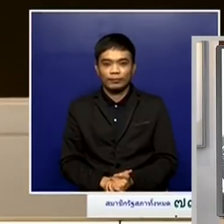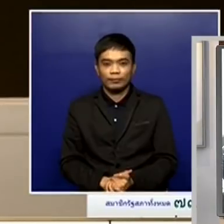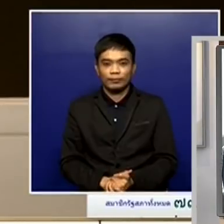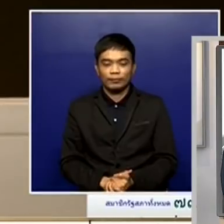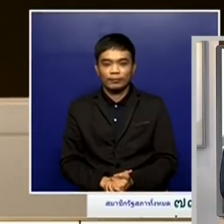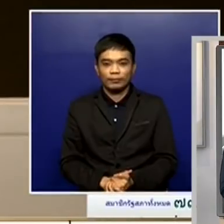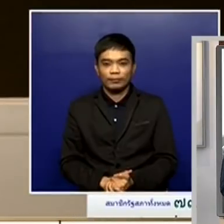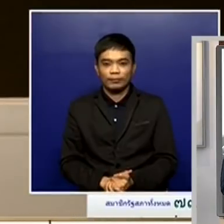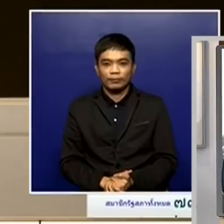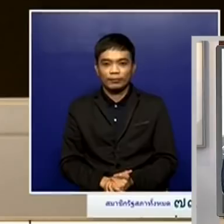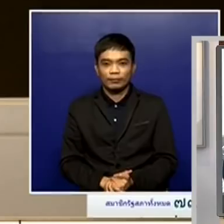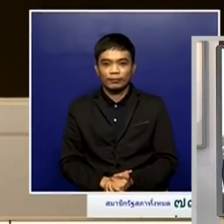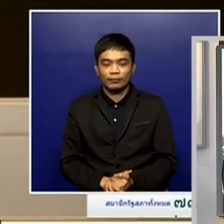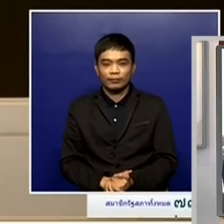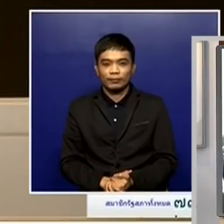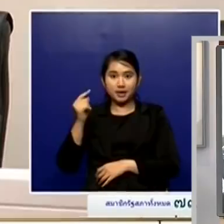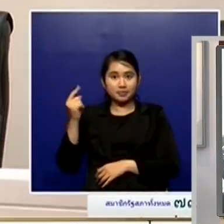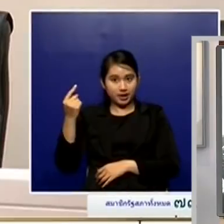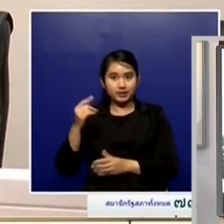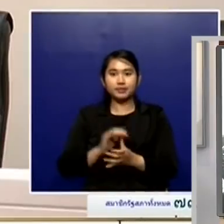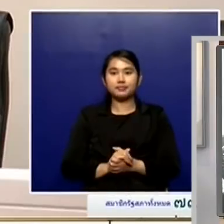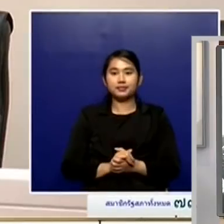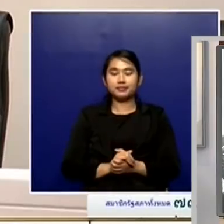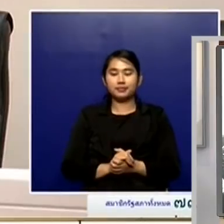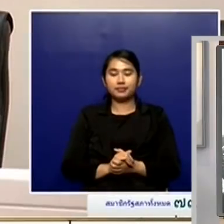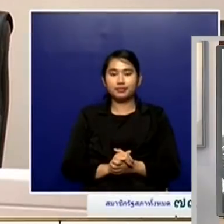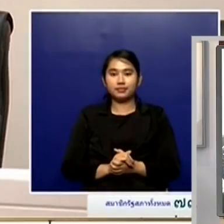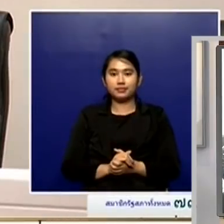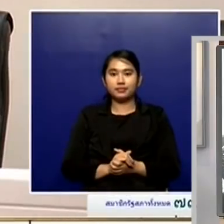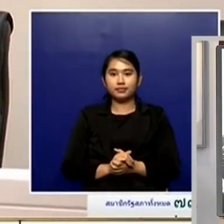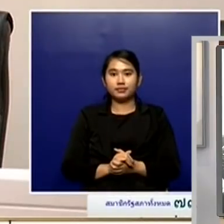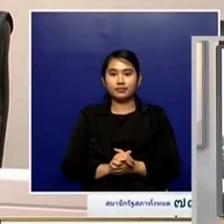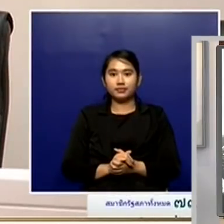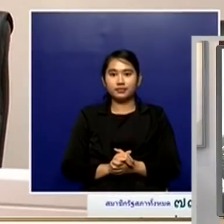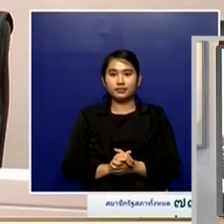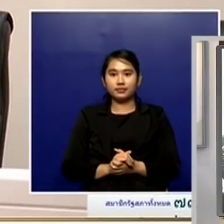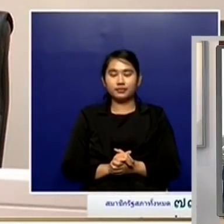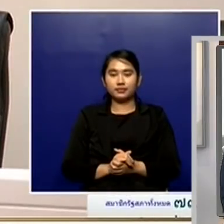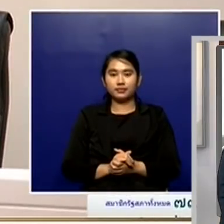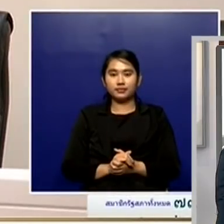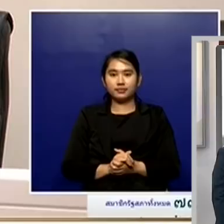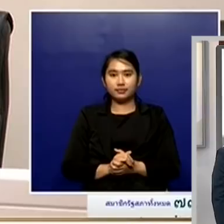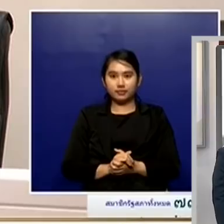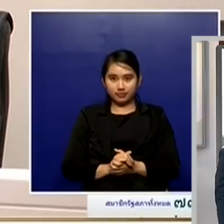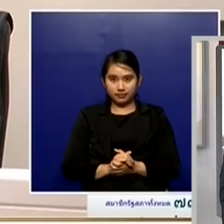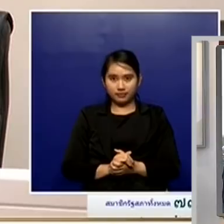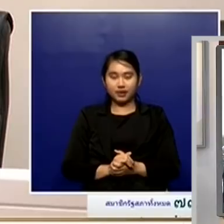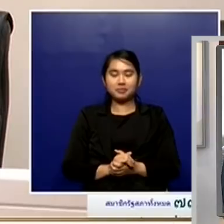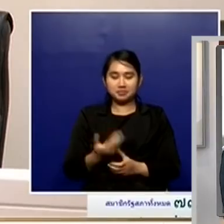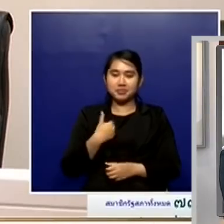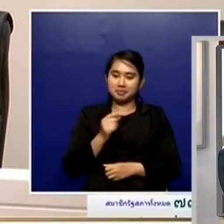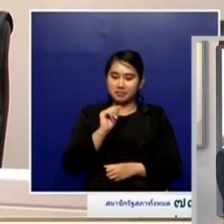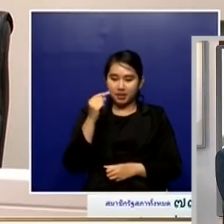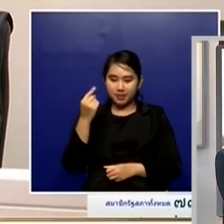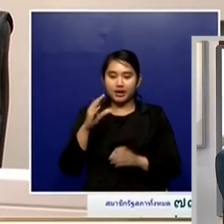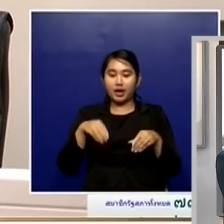นี้ที่นี้พอมันเป็นปัญหาแบบนี้ส.ส.ฝ่ายรัฐบาลโบสถ์แพ้สว Wordแพ้จะมีเรื่องว่าว่าเขา